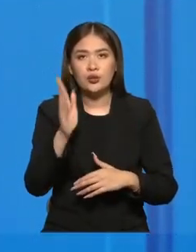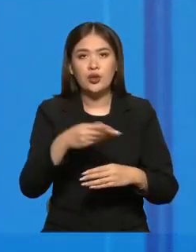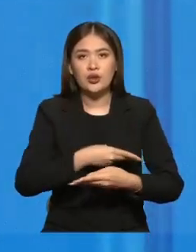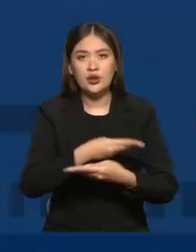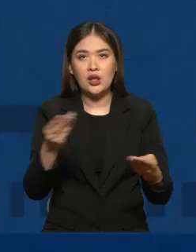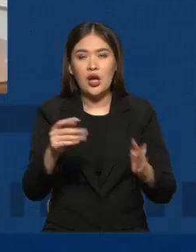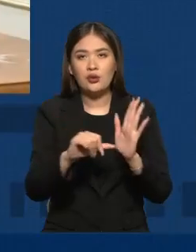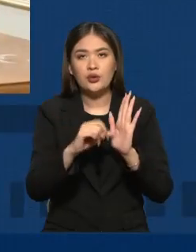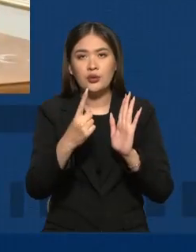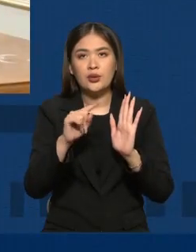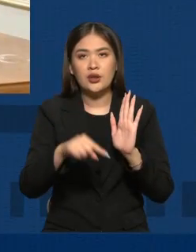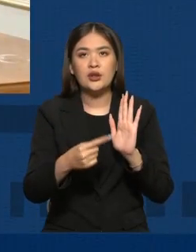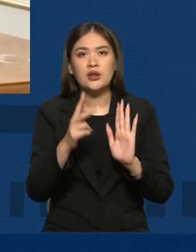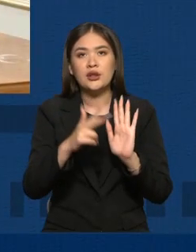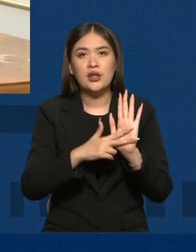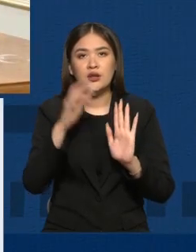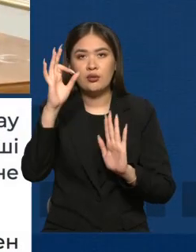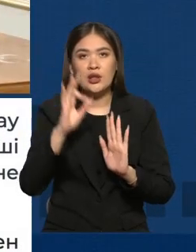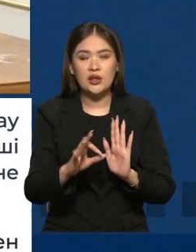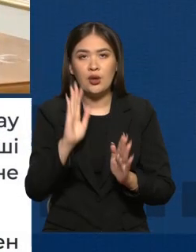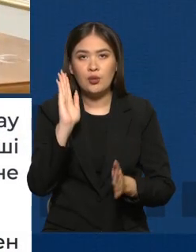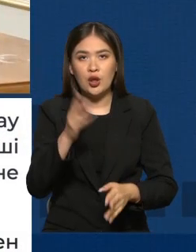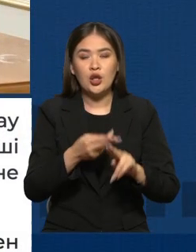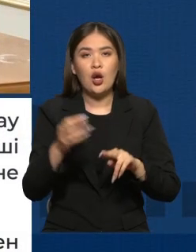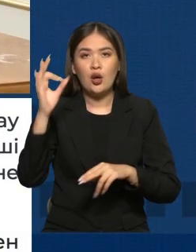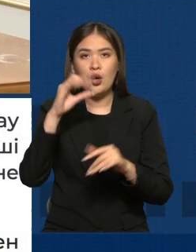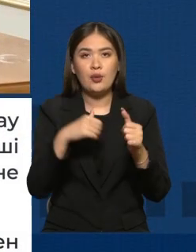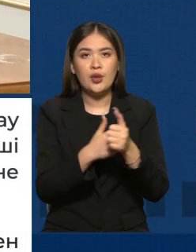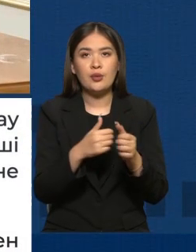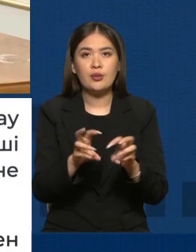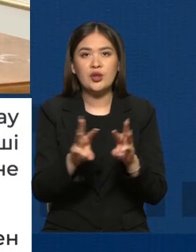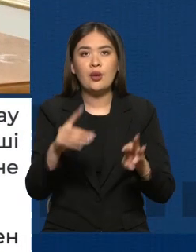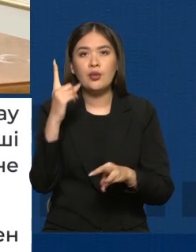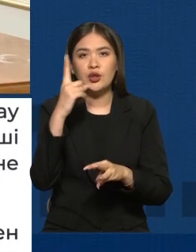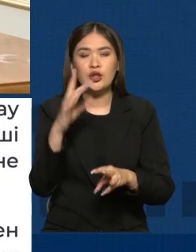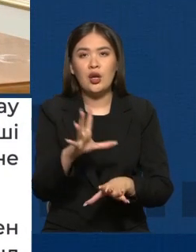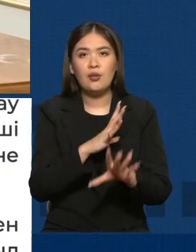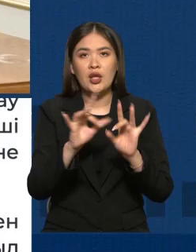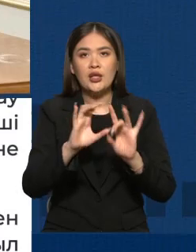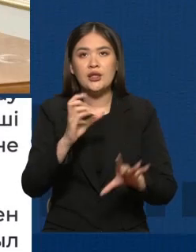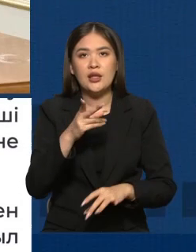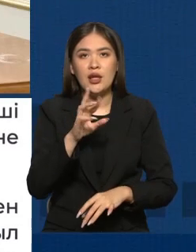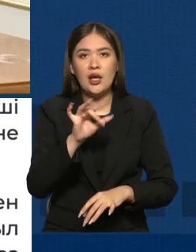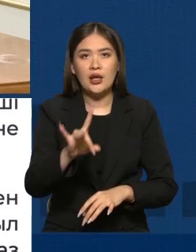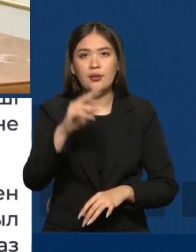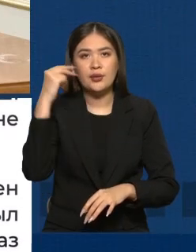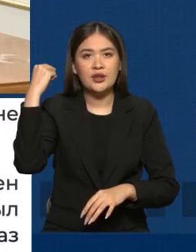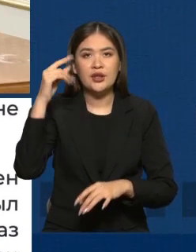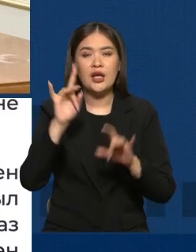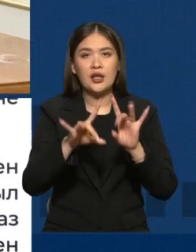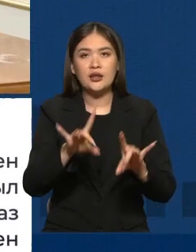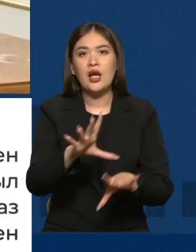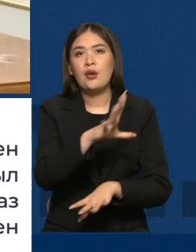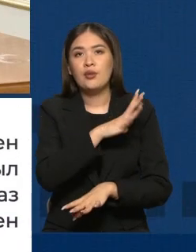қамтылуы 61,8%-ға жетеді. Бұл туралы премьер-министрдің бірінші орынбасары Роман Скляр президентке баянды. Сондай-ақ